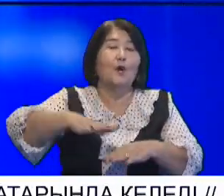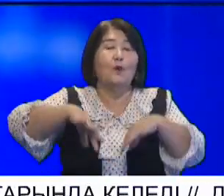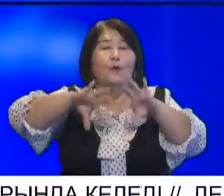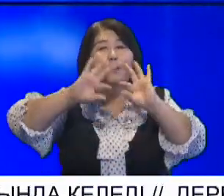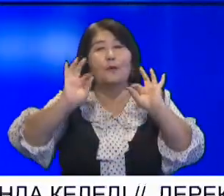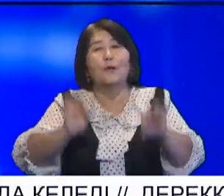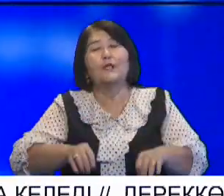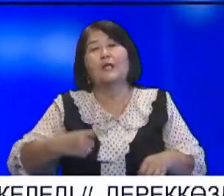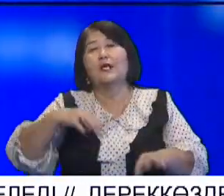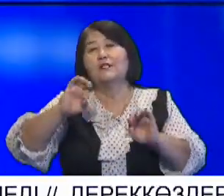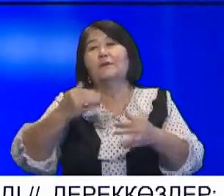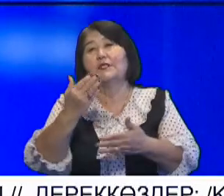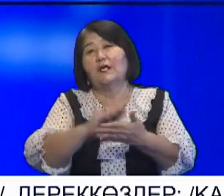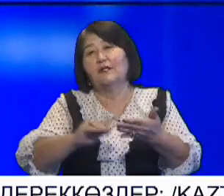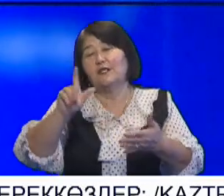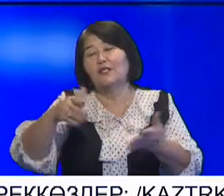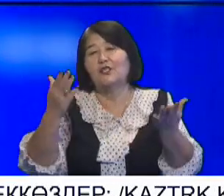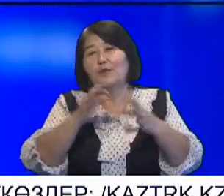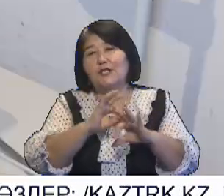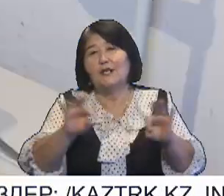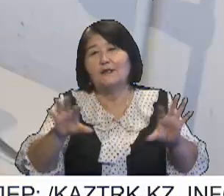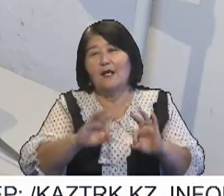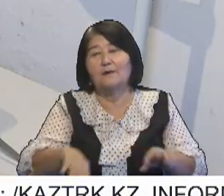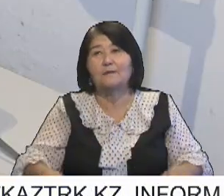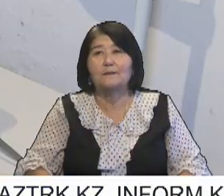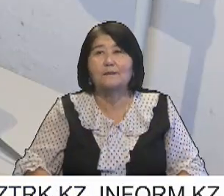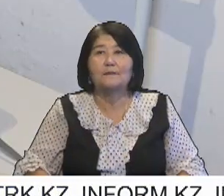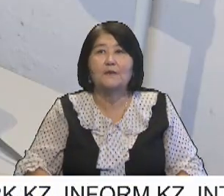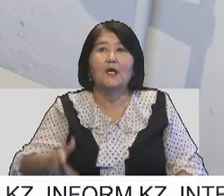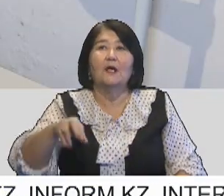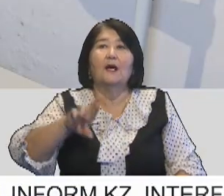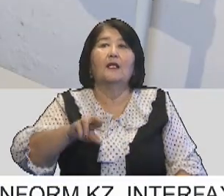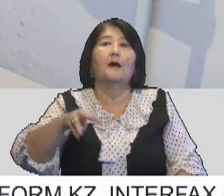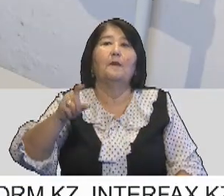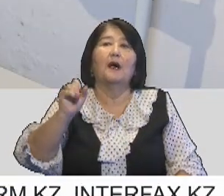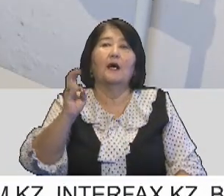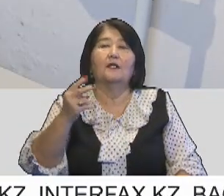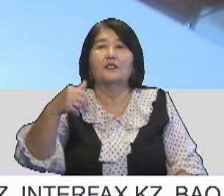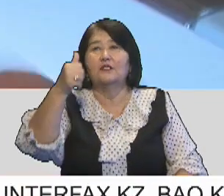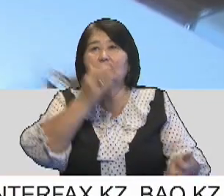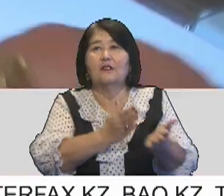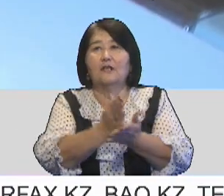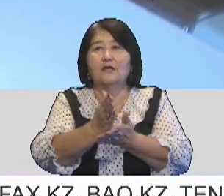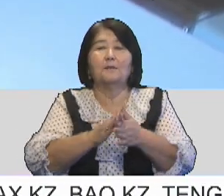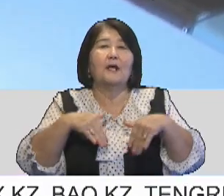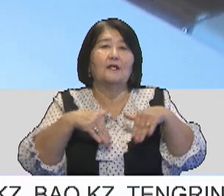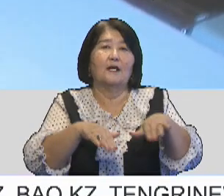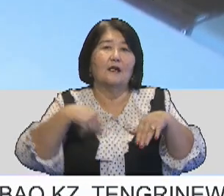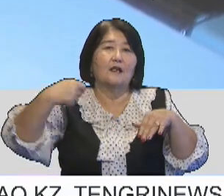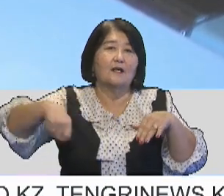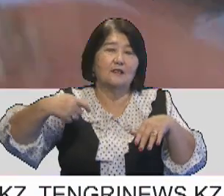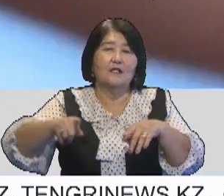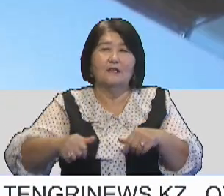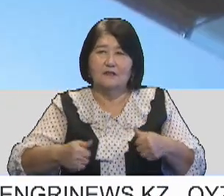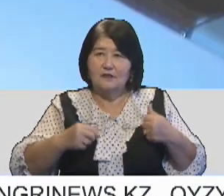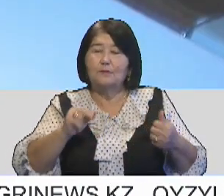өнер тамған шебер жайында тілші бейнематериалында. Ғалия Маханова 20 жылдан астам уақыт тігін тігіп, тынбай